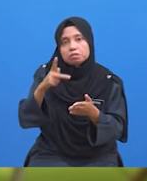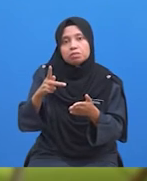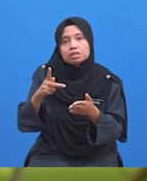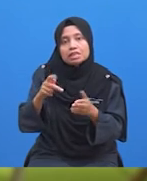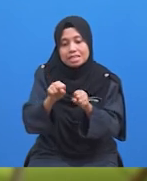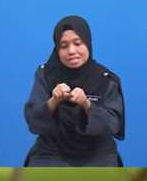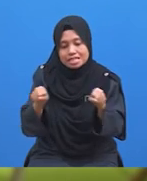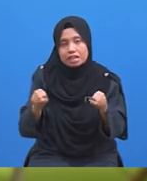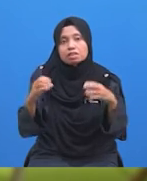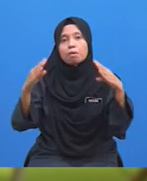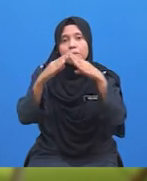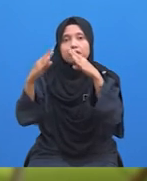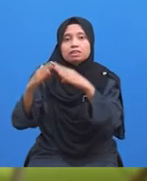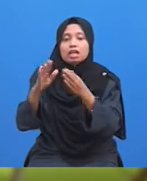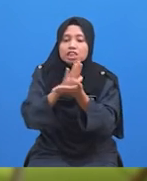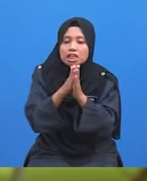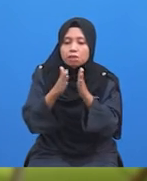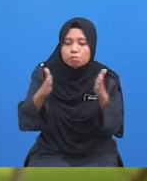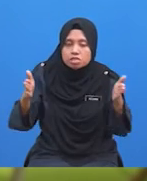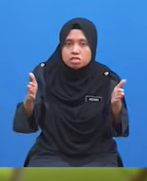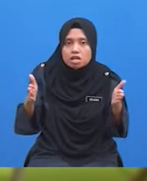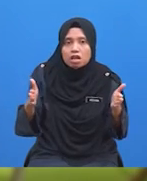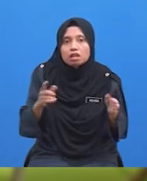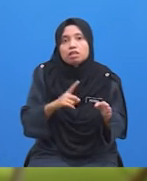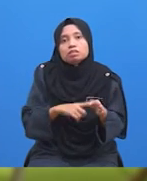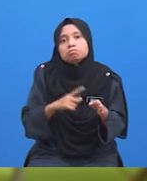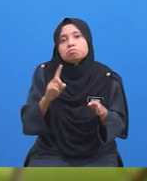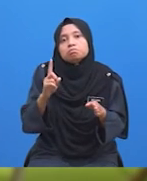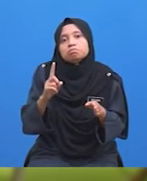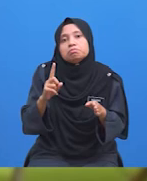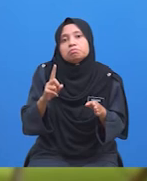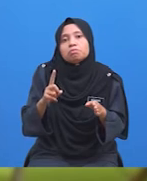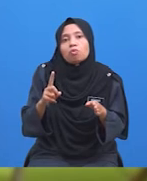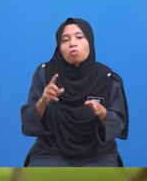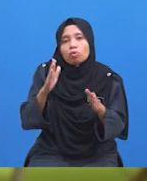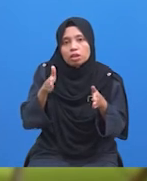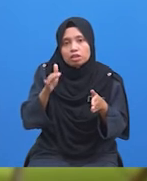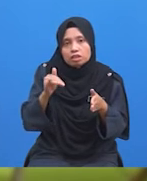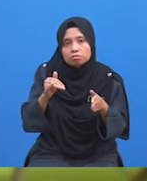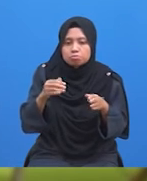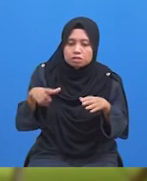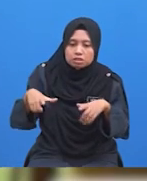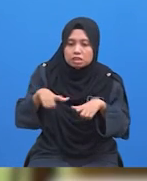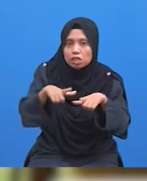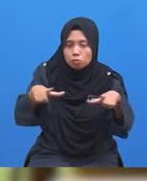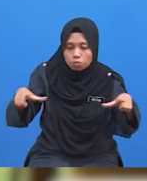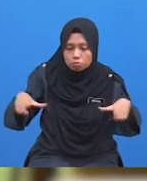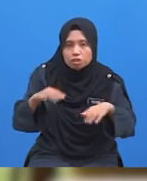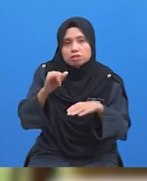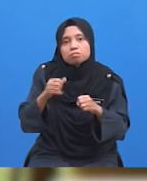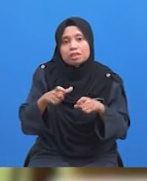size Banda menjadi semakin besar dimana lingkungan pengaruh Banda semakin meluas